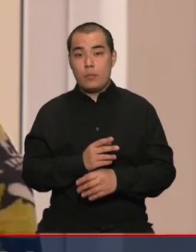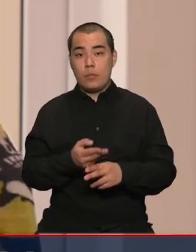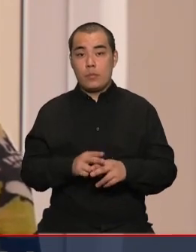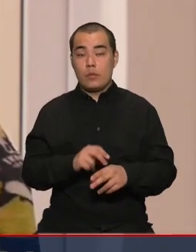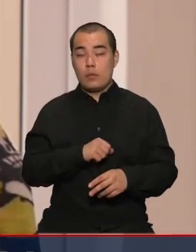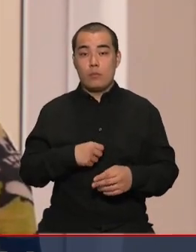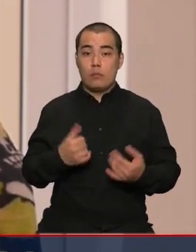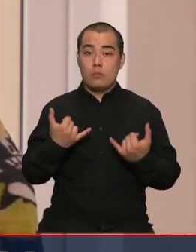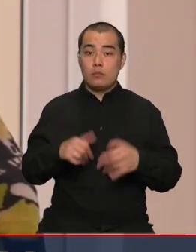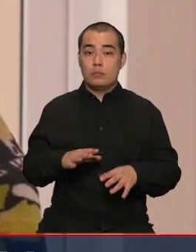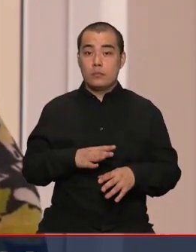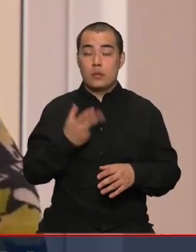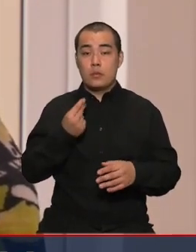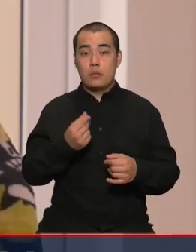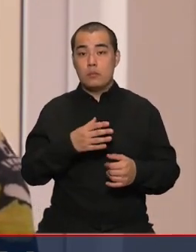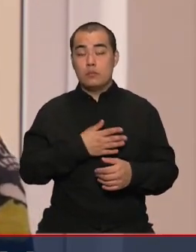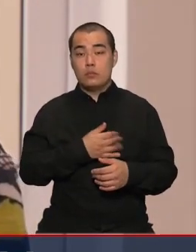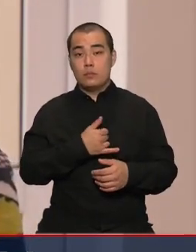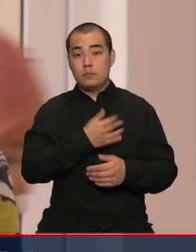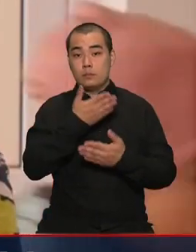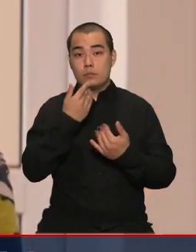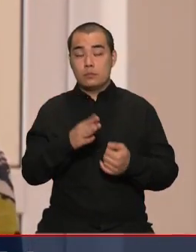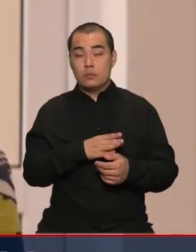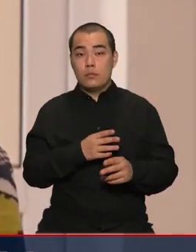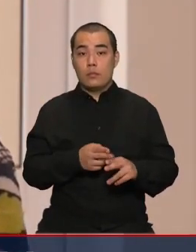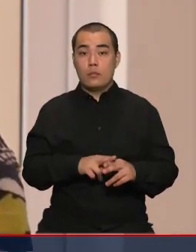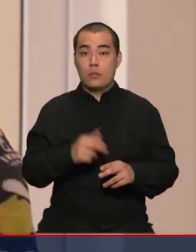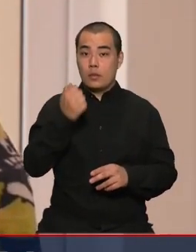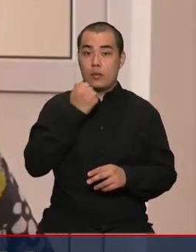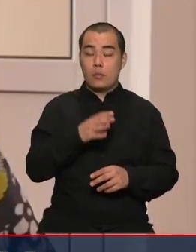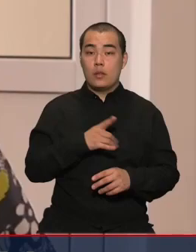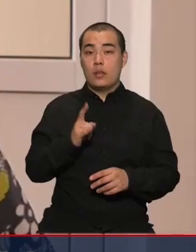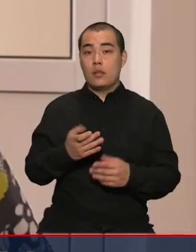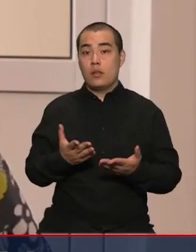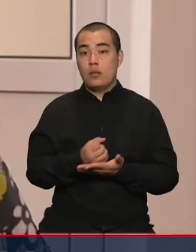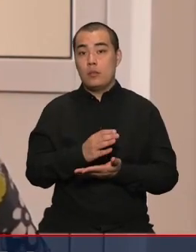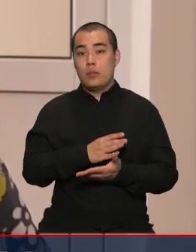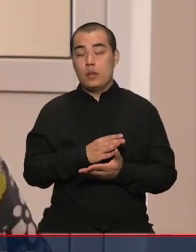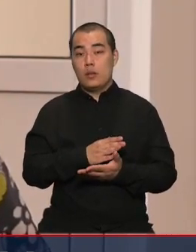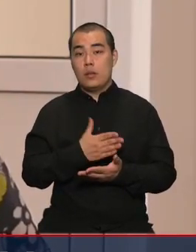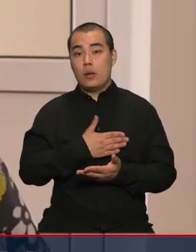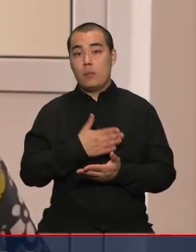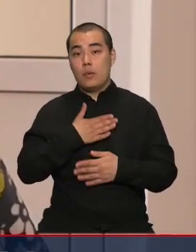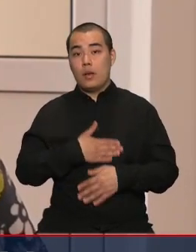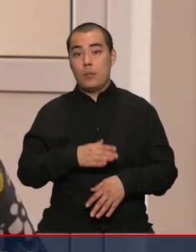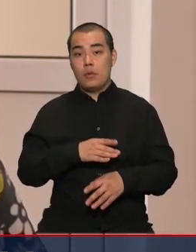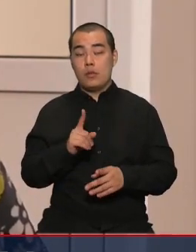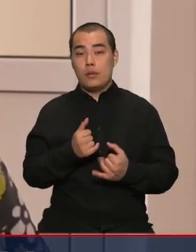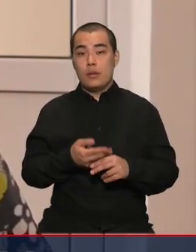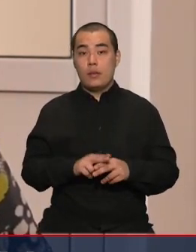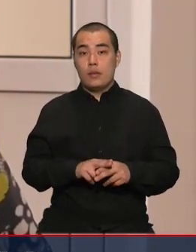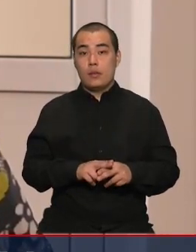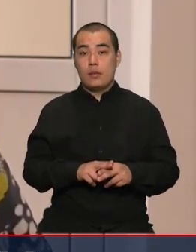Аполлидадан жаңа машина тауып көріп, Бенеуден де такси тауып көріп, жақсы қарсы алды. Тамақтары жақсы.